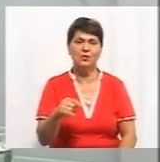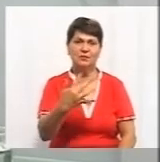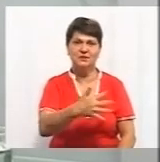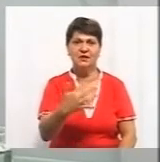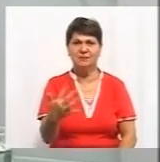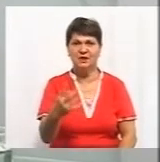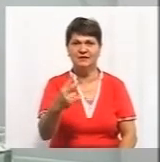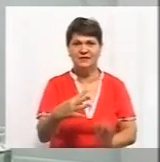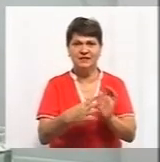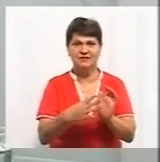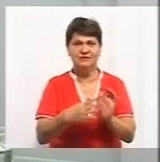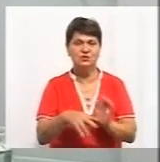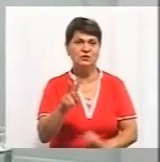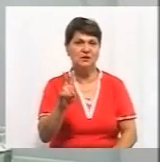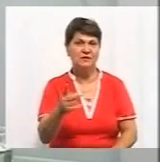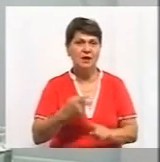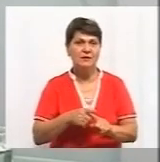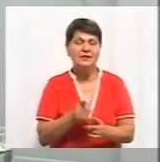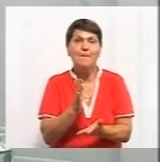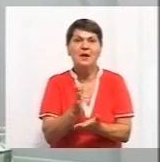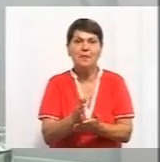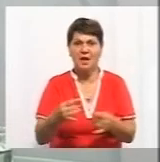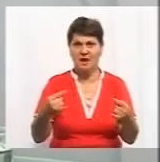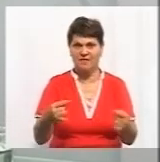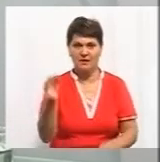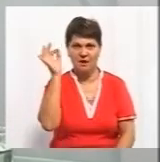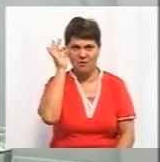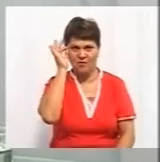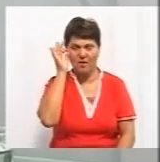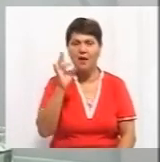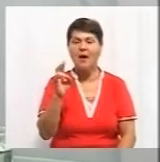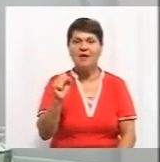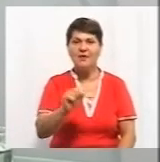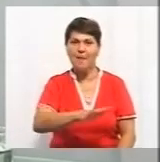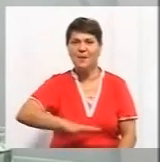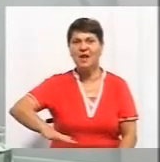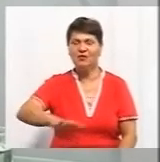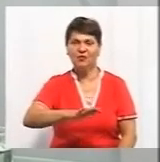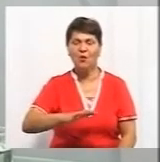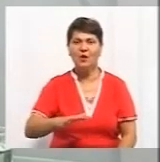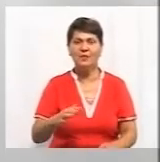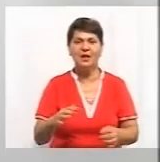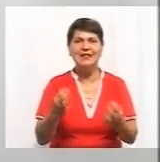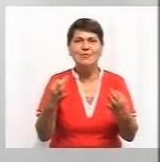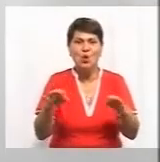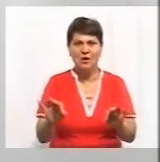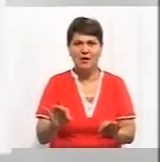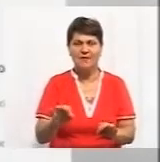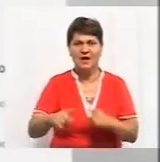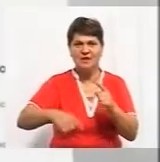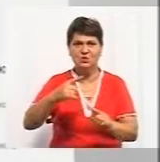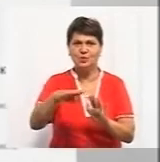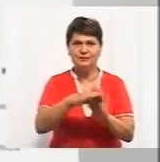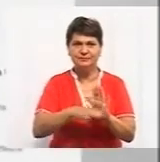55-29-92. Це прямий ефір, нагадую. На платформі електронної демократії «Місцеві петиції» наступна інфографіка.